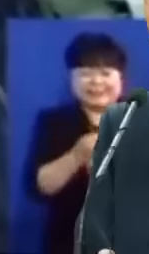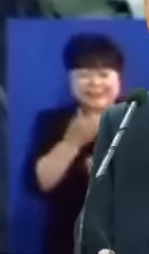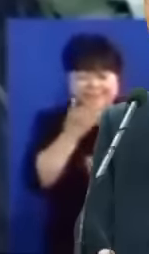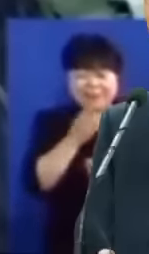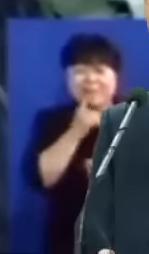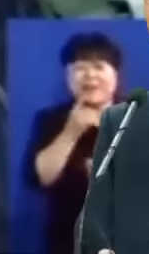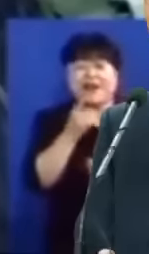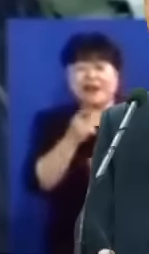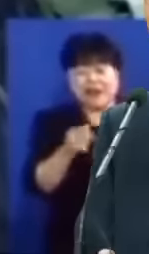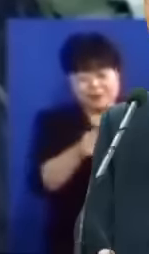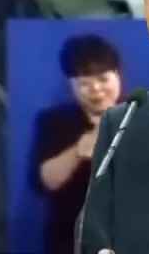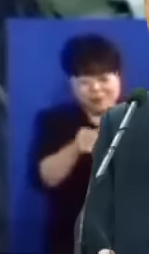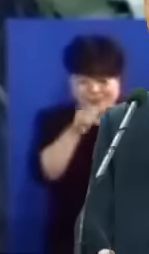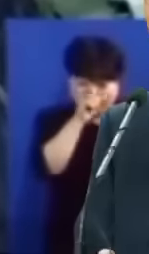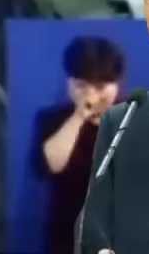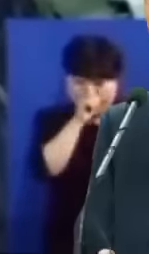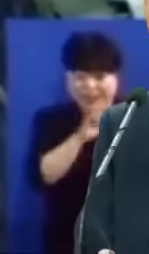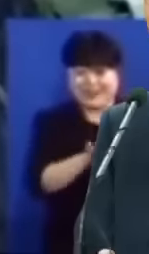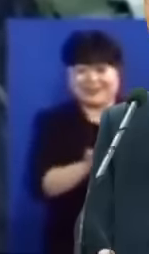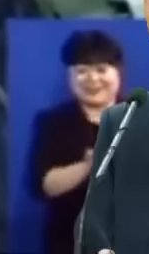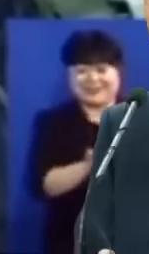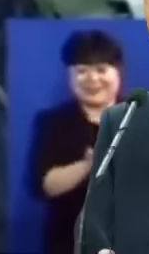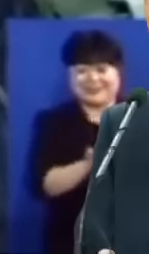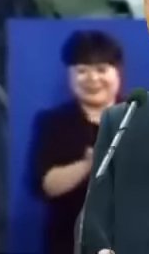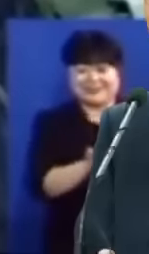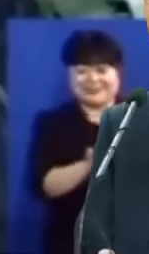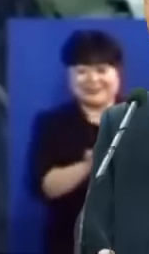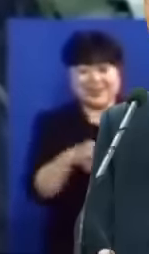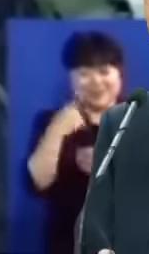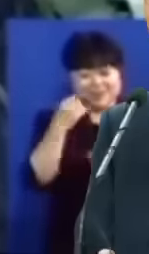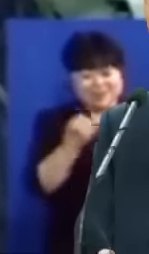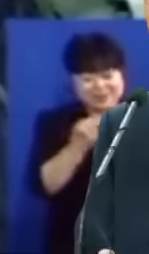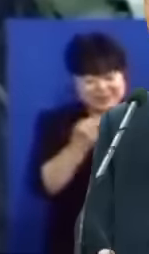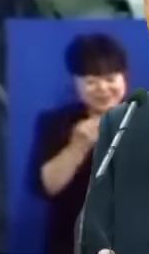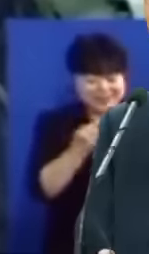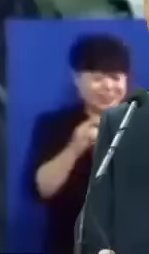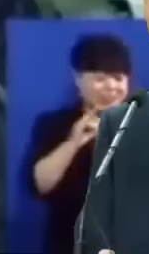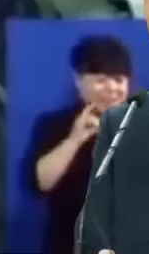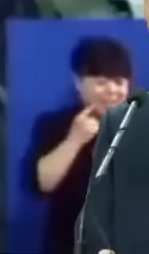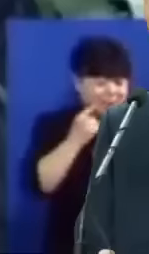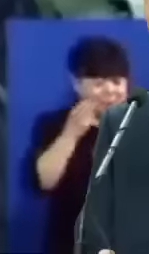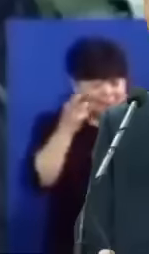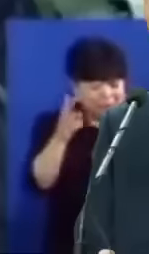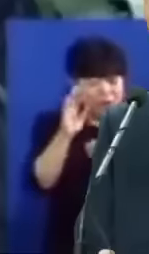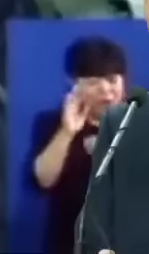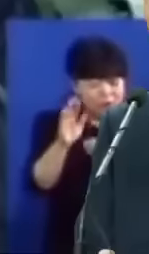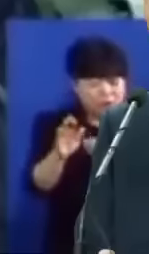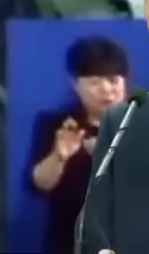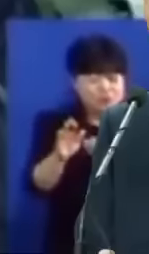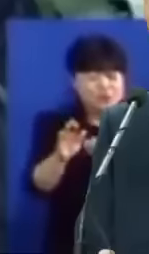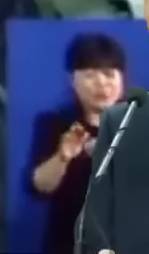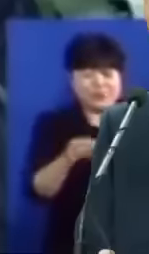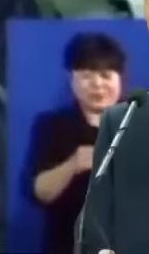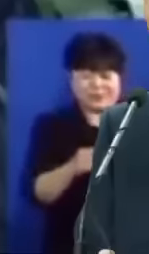긍정적인 말을 하는 아내가 좋습니다. 인물 좋은 것은 석 달이면 충분합니다.